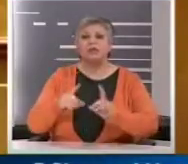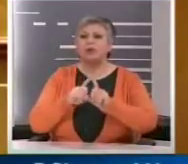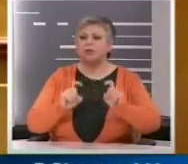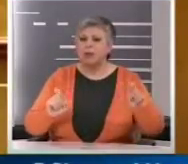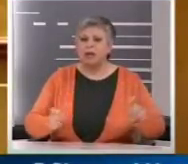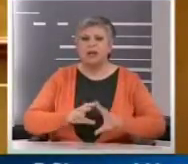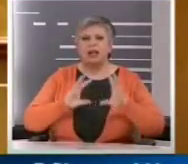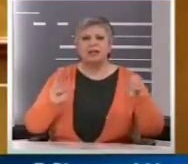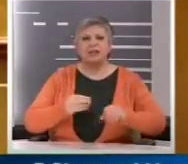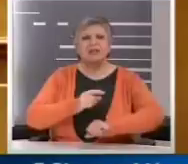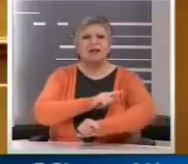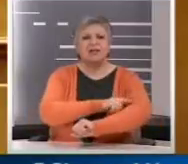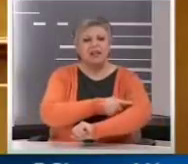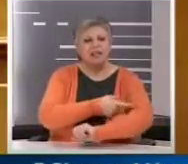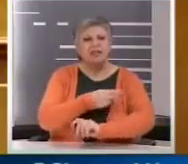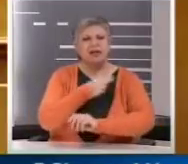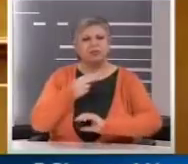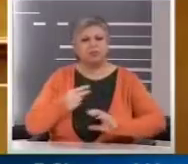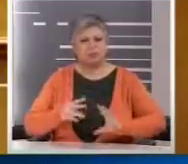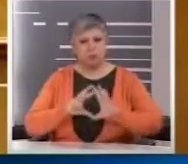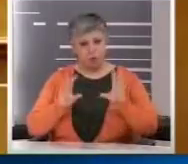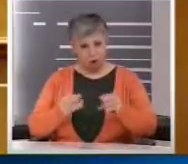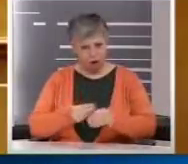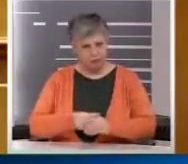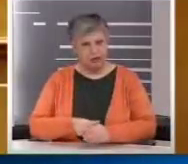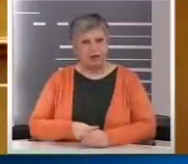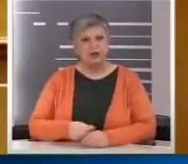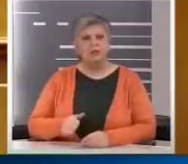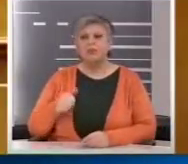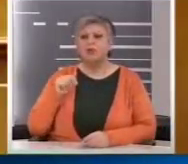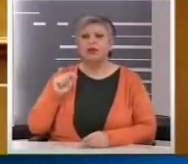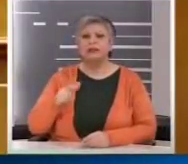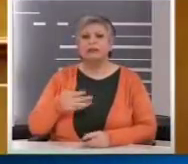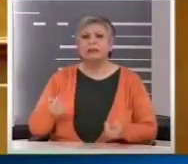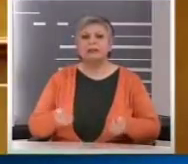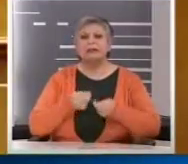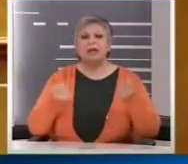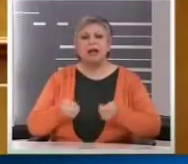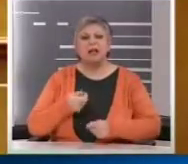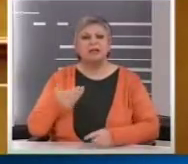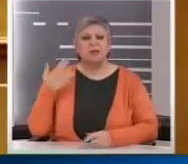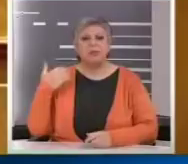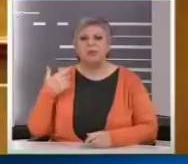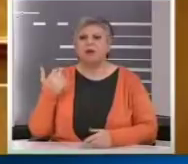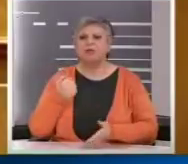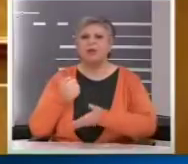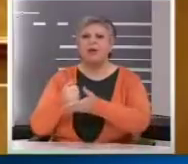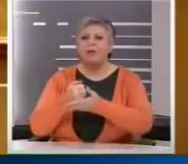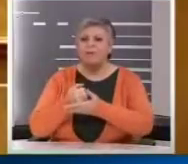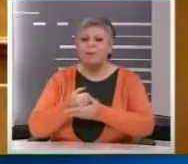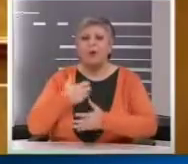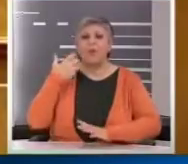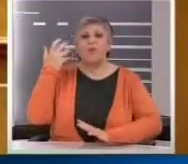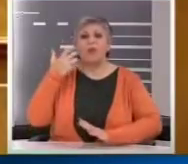εξοπλισμού στα δημόσια νοσοκομεία. Χρήματα τα οποία τα κάνατε κόλληβα τα προηγούμενα χρόνια. Χρηματοδοτούσατε κάτι μελέτες, δίνατε